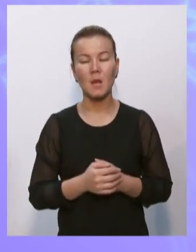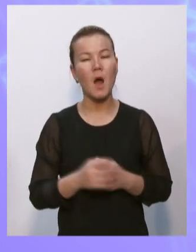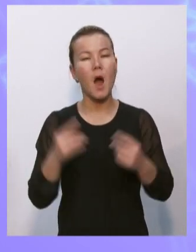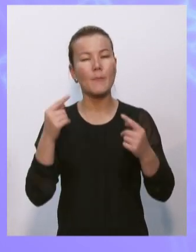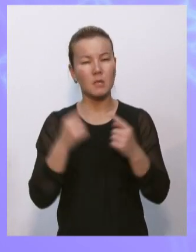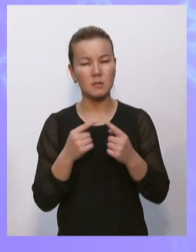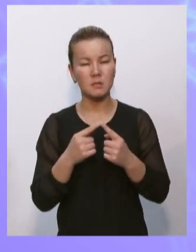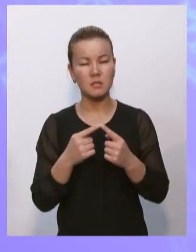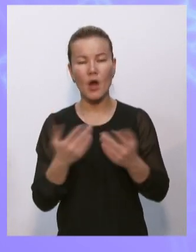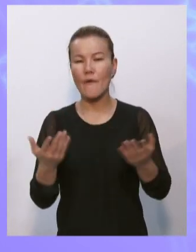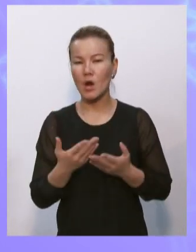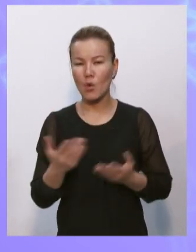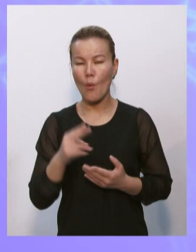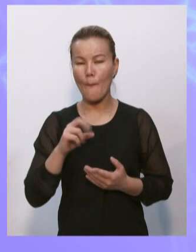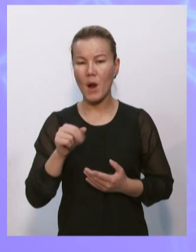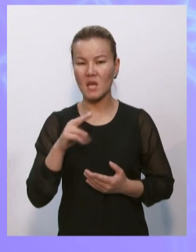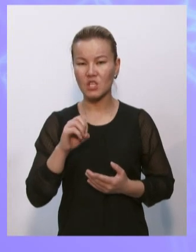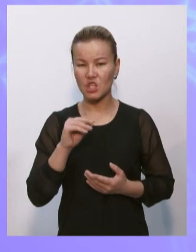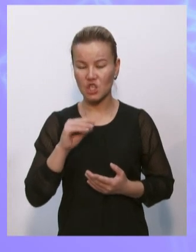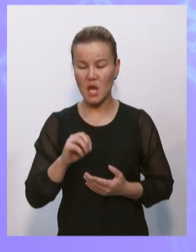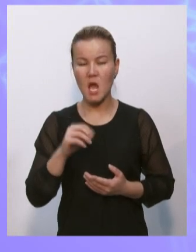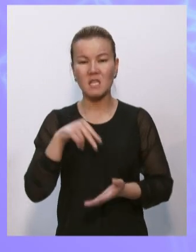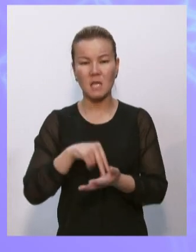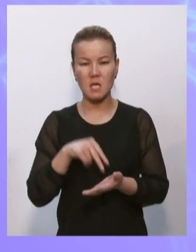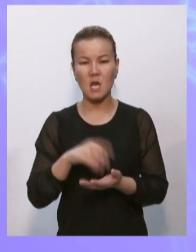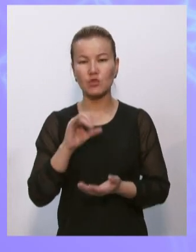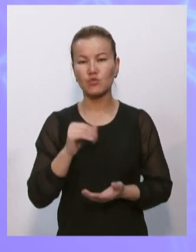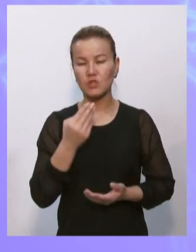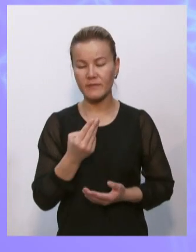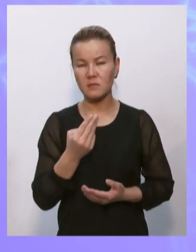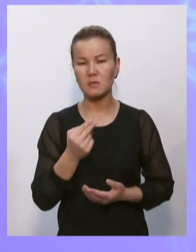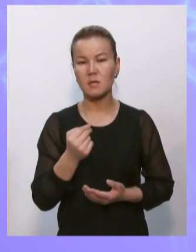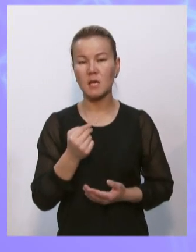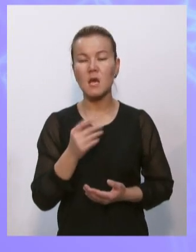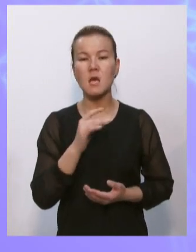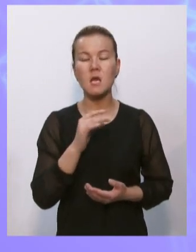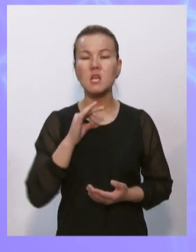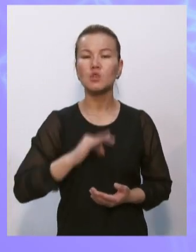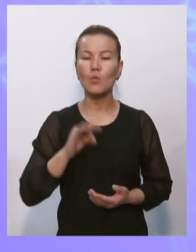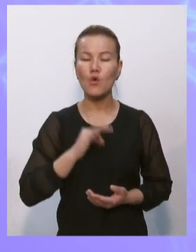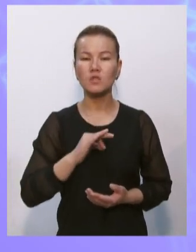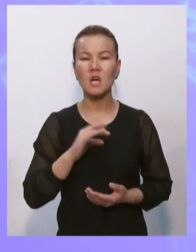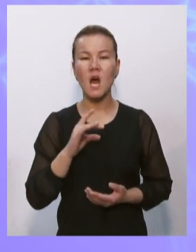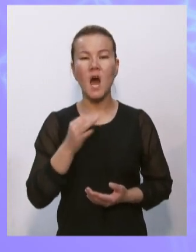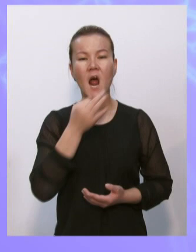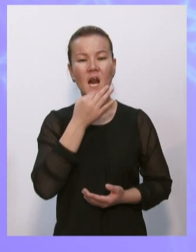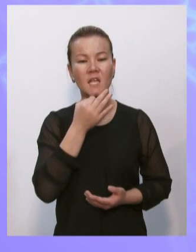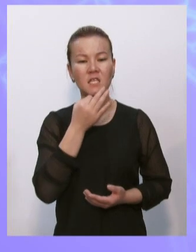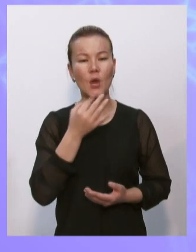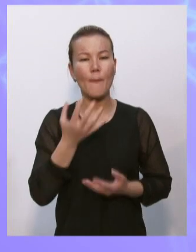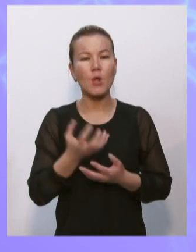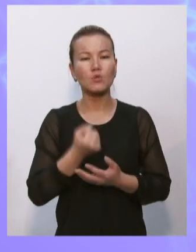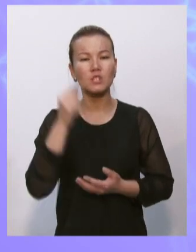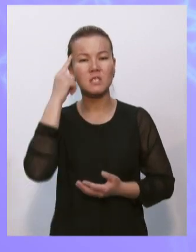Определите, в каком падеже стоят существительные, используя ранее